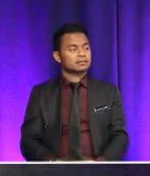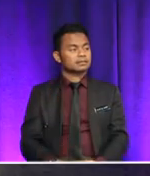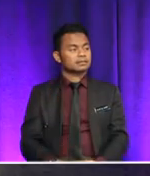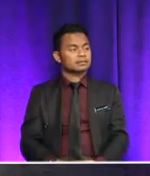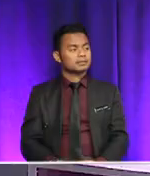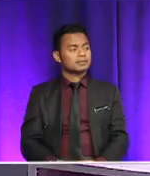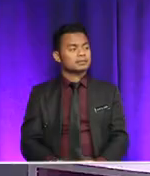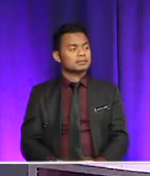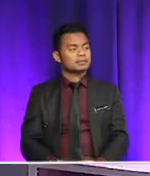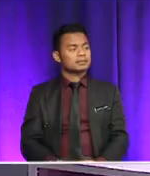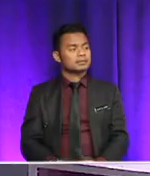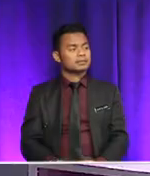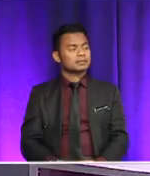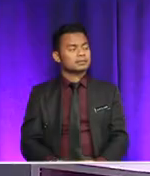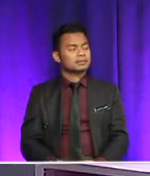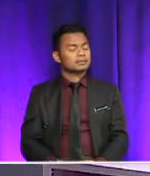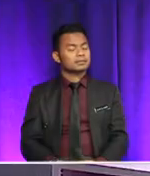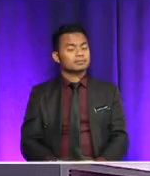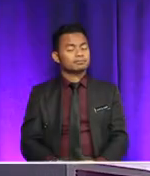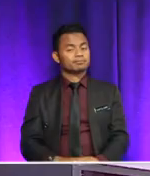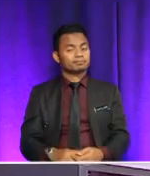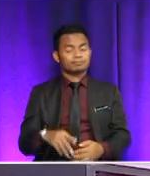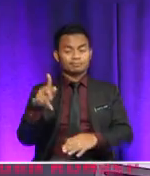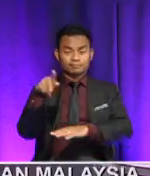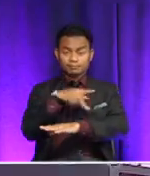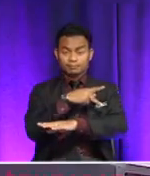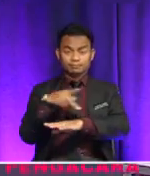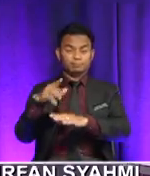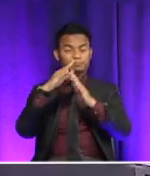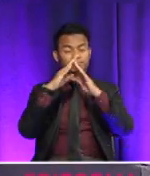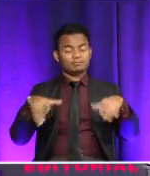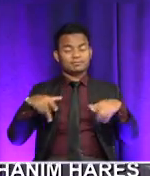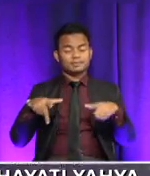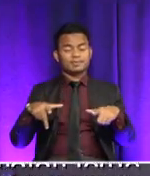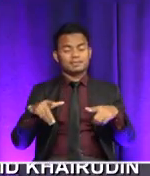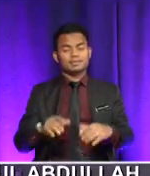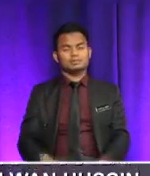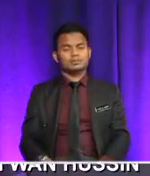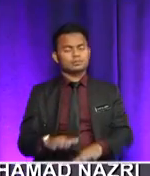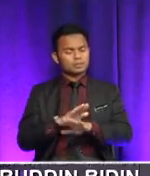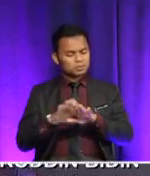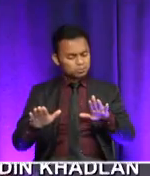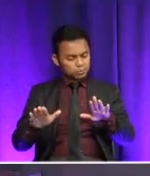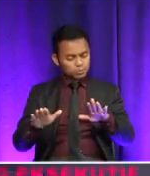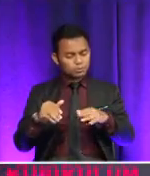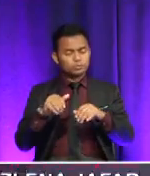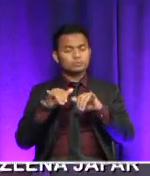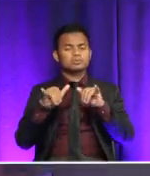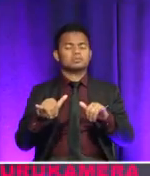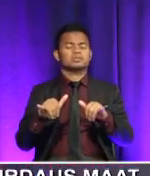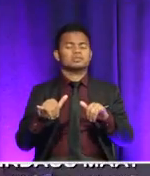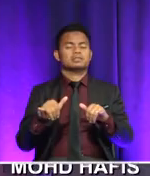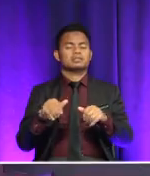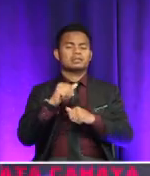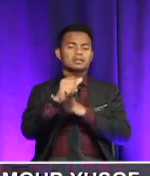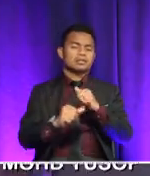saya mulaikan dahulu Irfan Oke rumah kayu bertengkar berlian usah ditinggal tebiar sepi alam terbentang